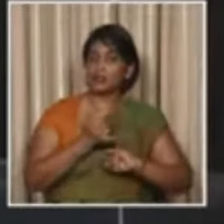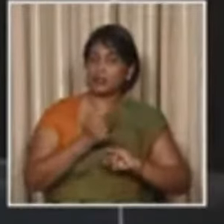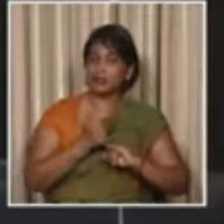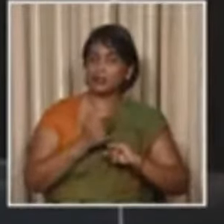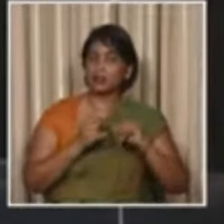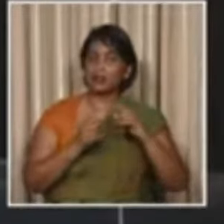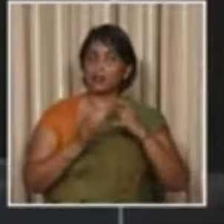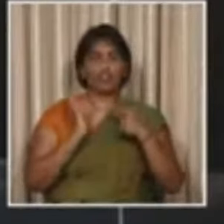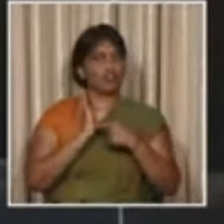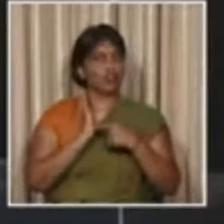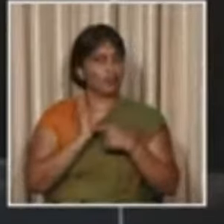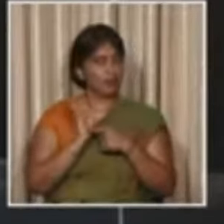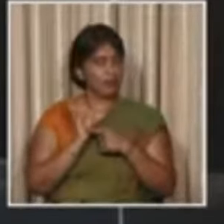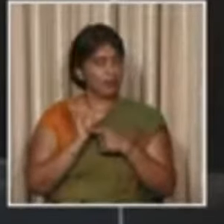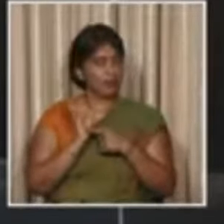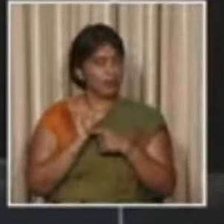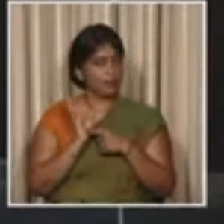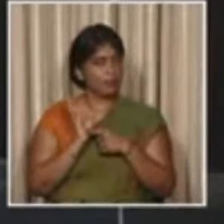Tropical Inn,